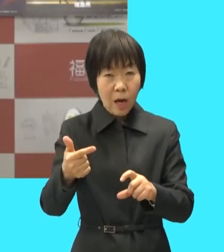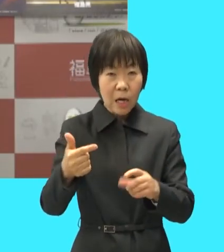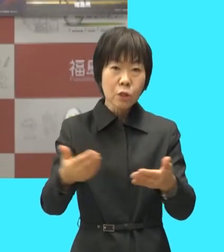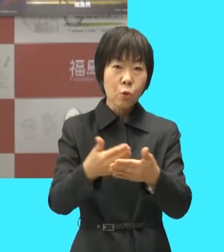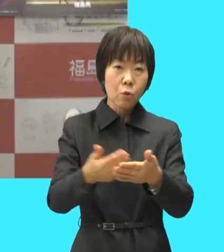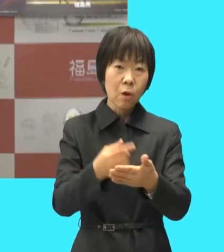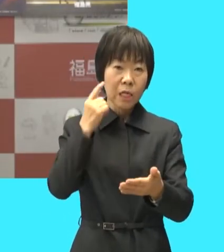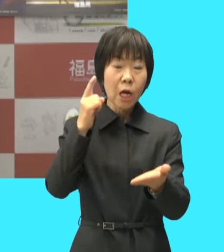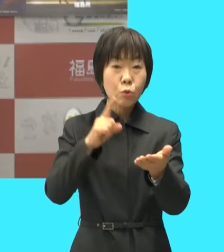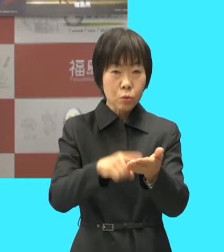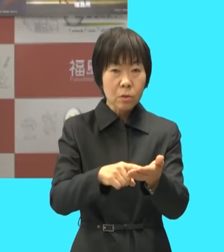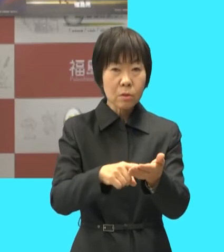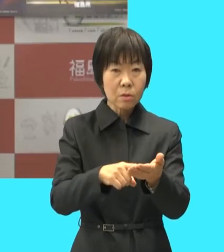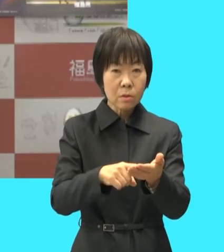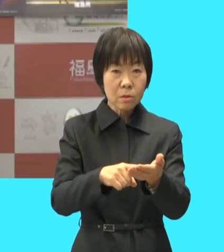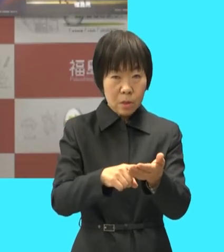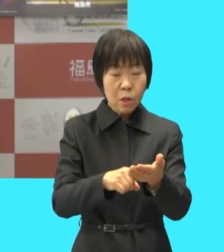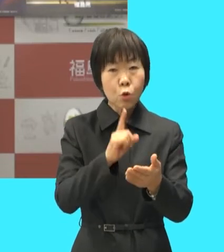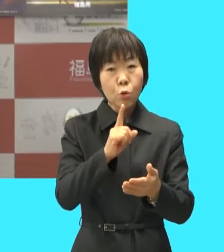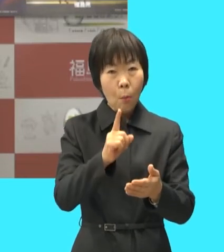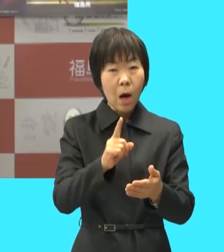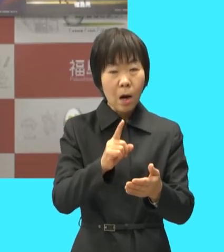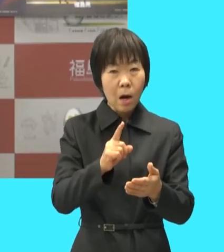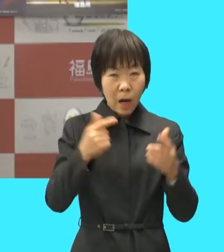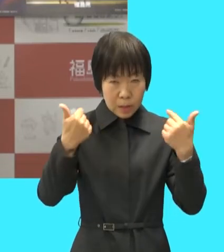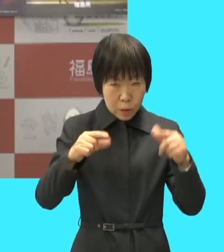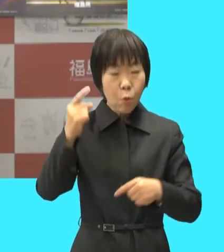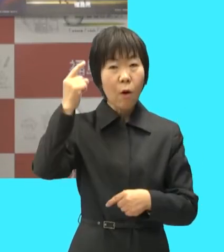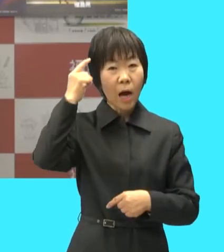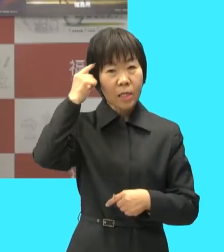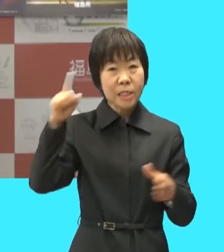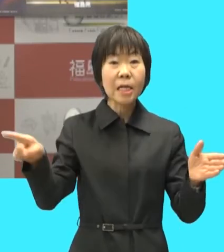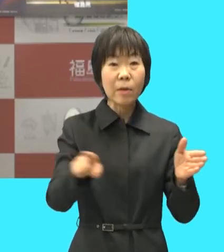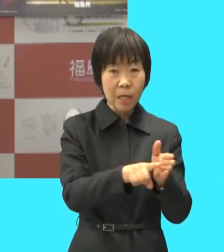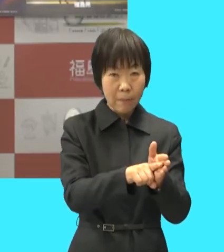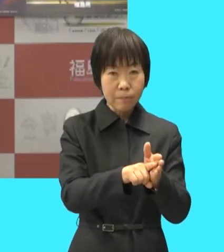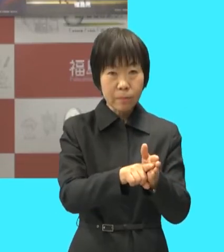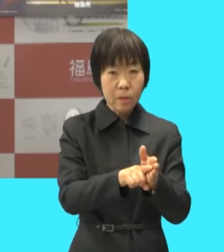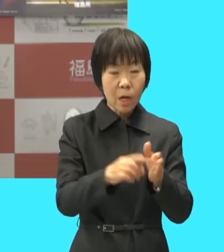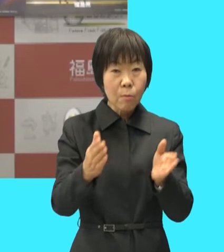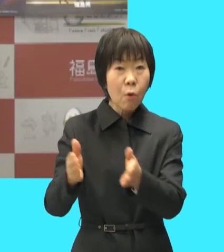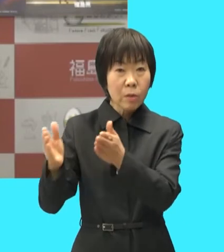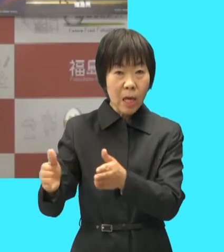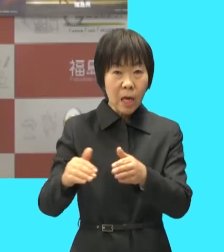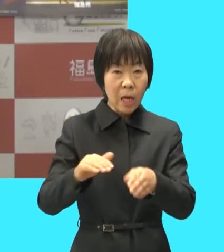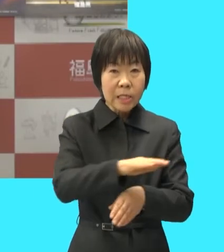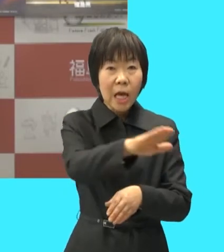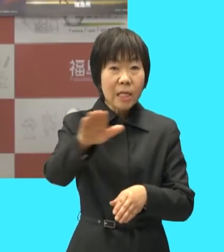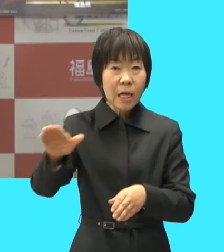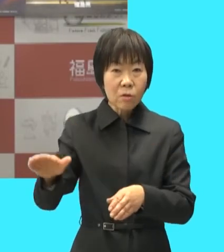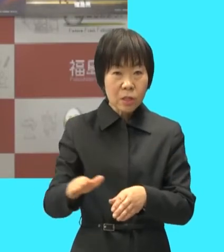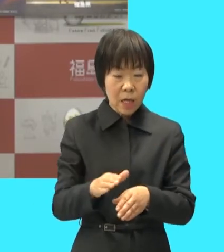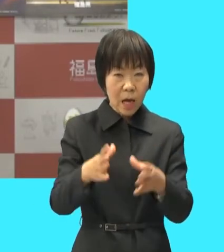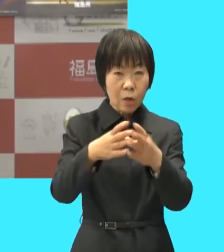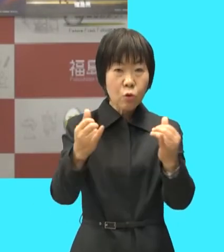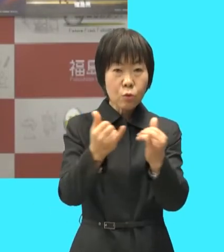仕事がしやすいということは間違いなく常に感じてまいりました。一方でやはり全体として国民